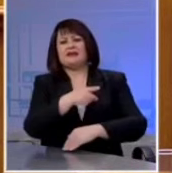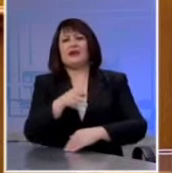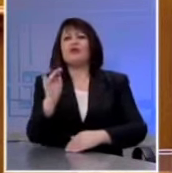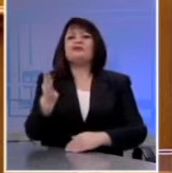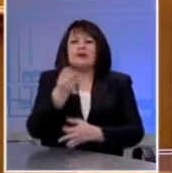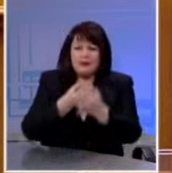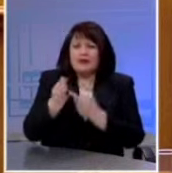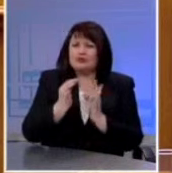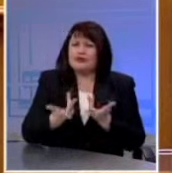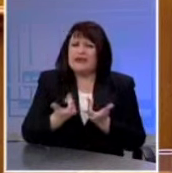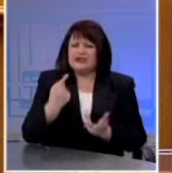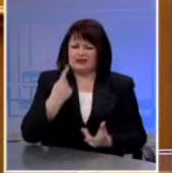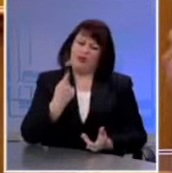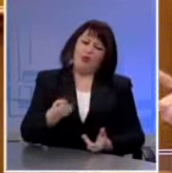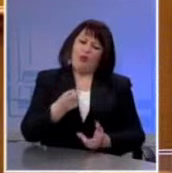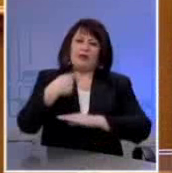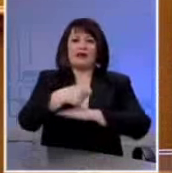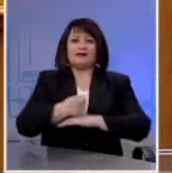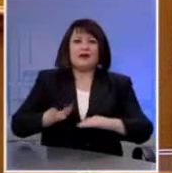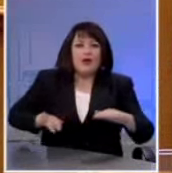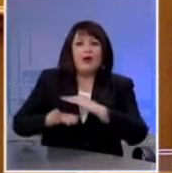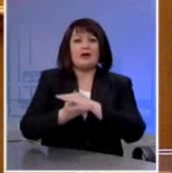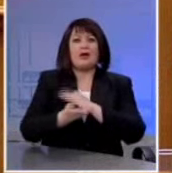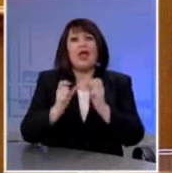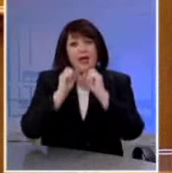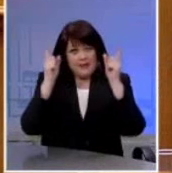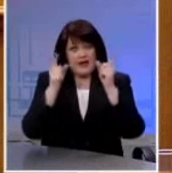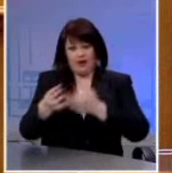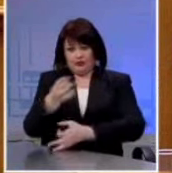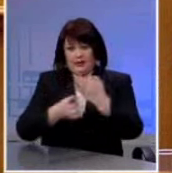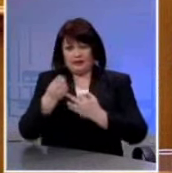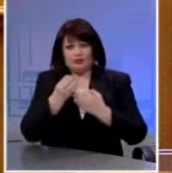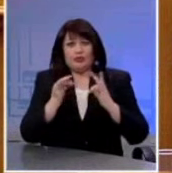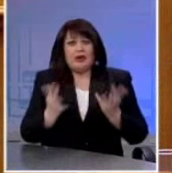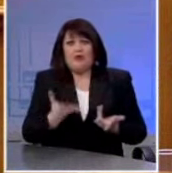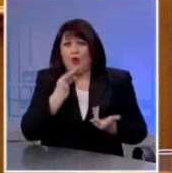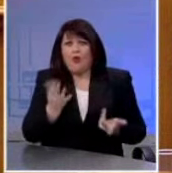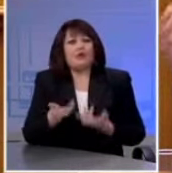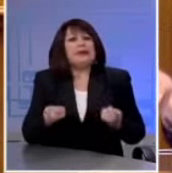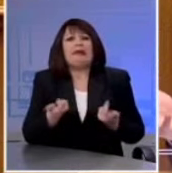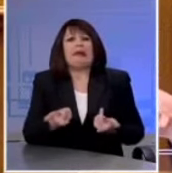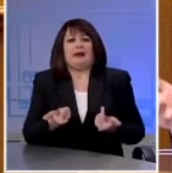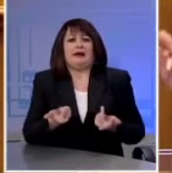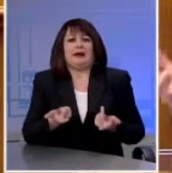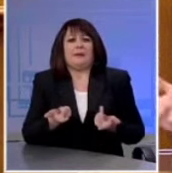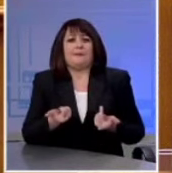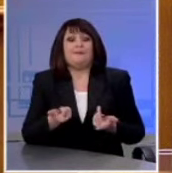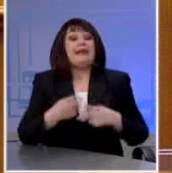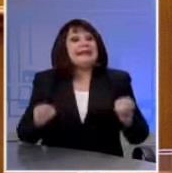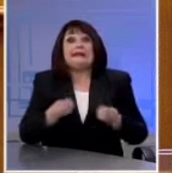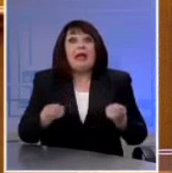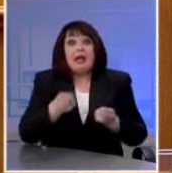εξηγήσεις, να τις δώσετε επιτέλους αυτές τις εξηγήσεις, κύριε Μητσοτάκη, για τις υπηρεσίες που